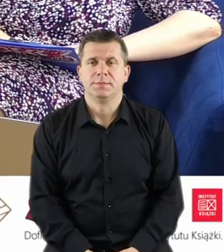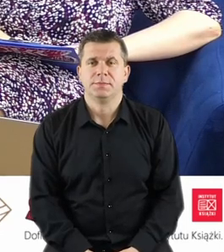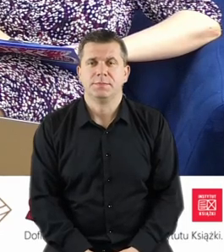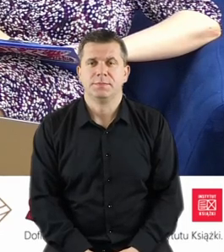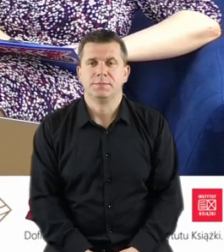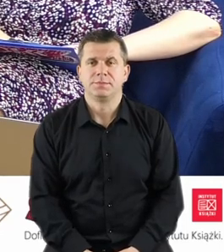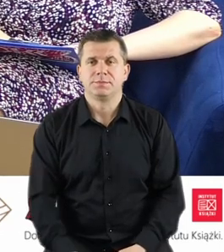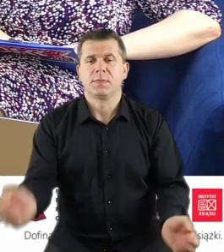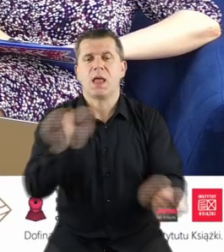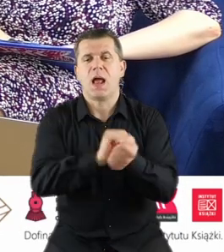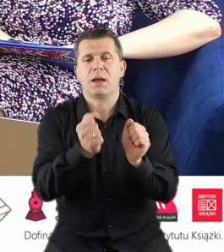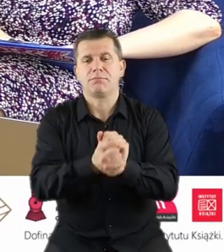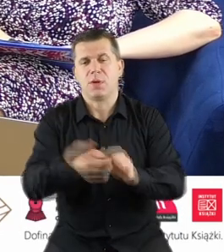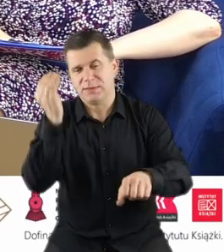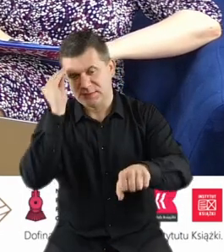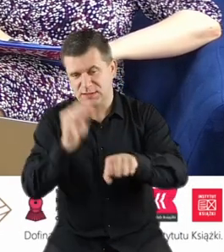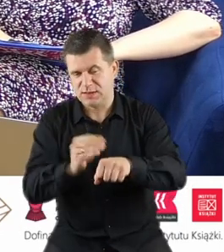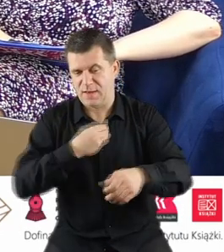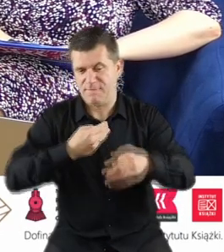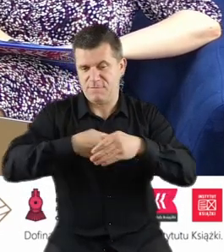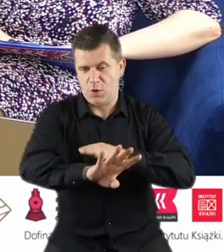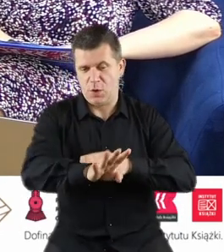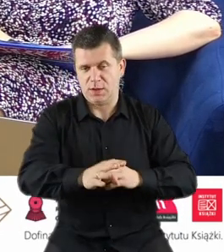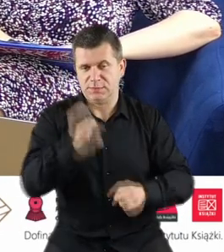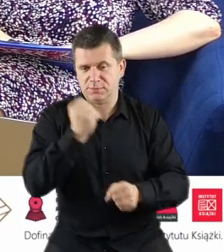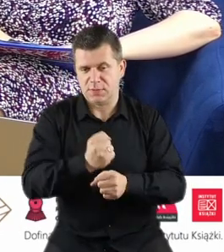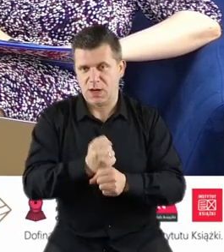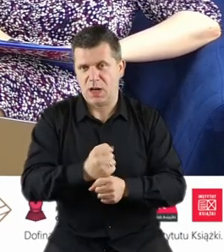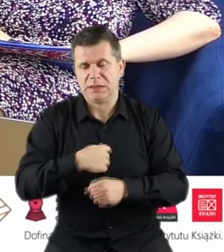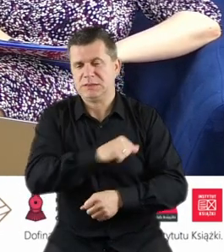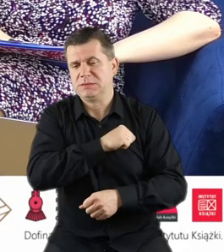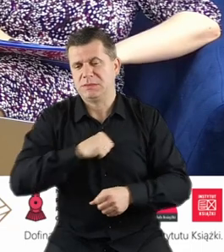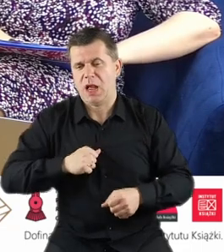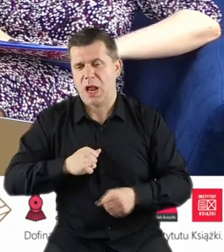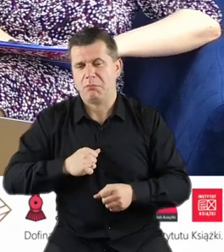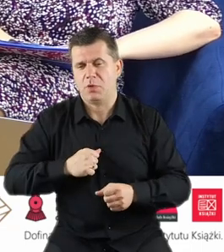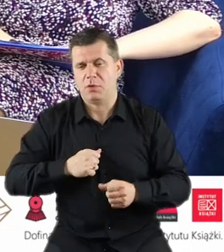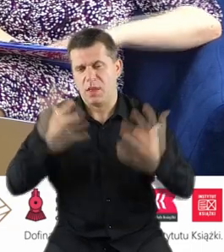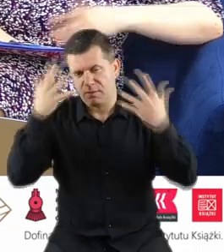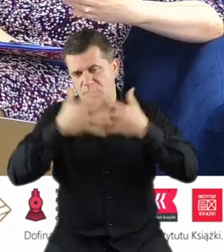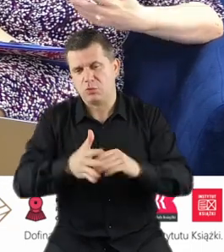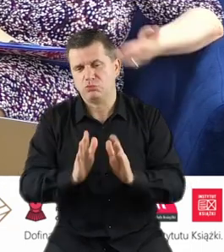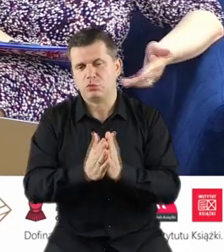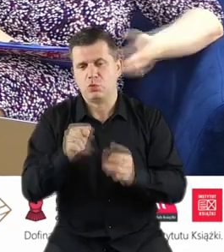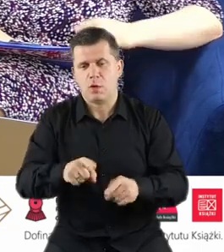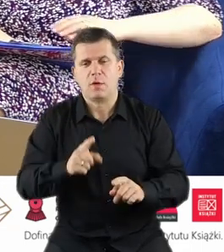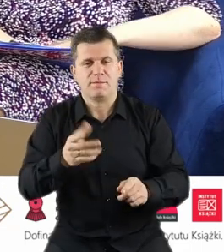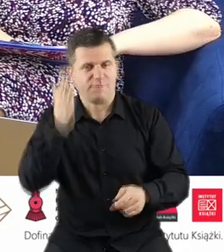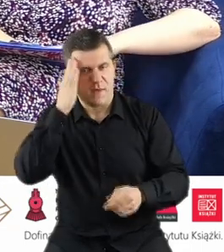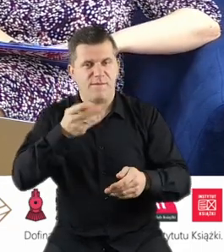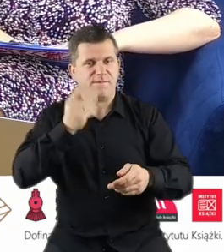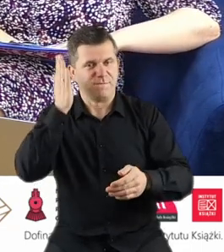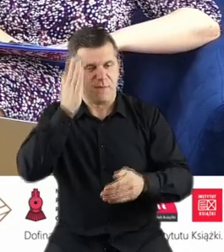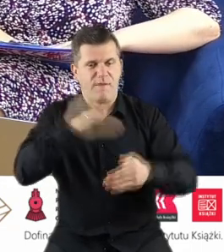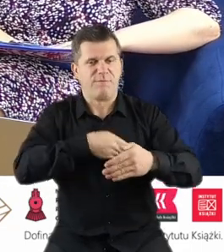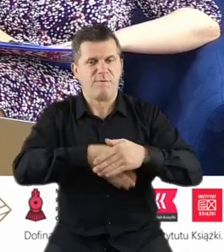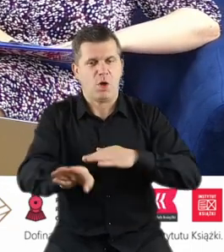No albo sygnał, że wychodzę z pracy i w końcu spędzę sobie samotny wieczór z książką, więc wiadomo, że wychodzę i nikt na mnie w domu nie